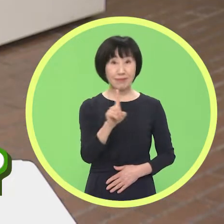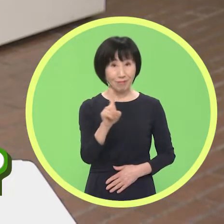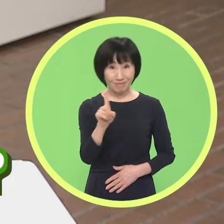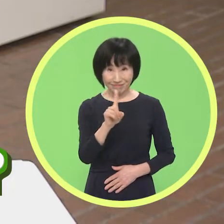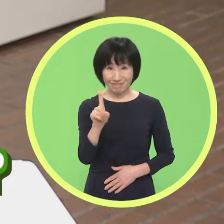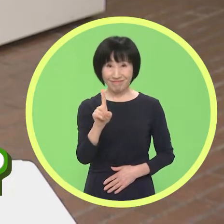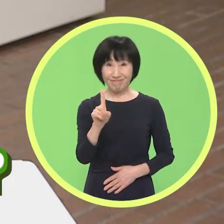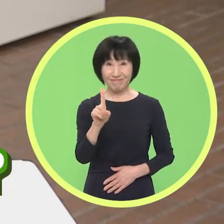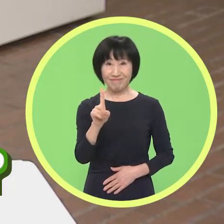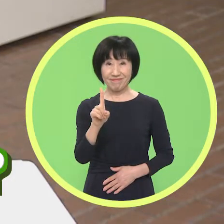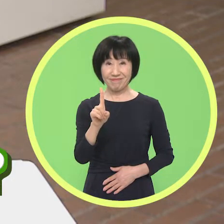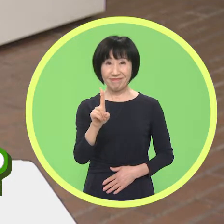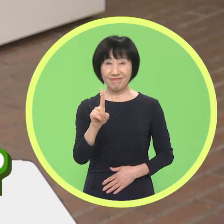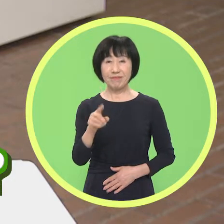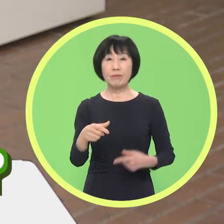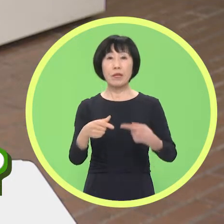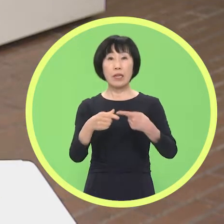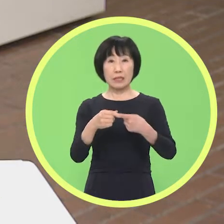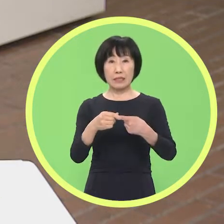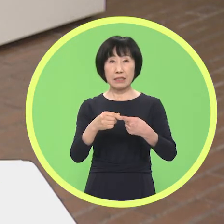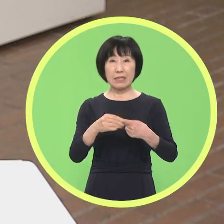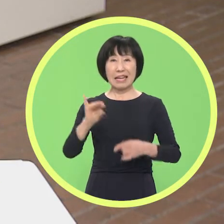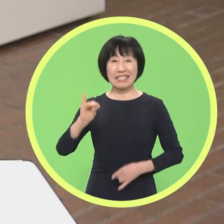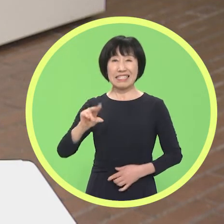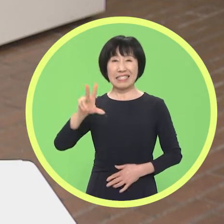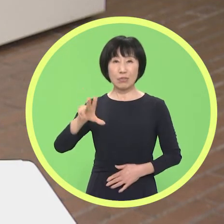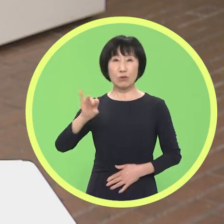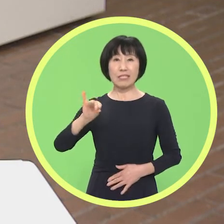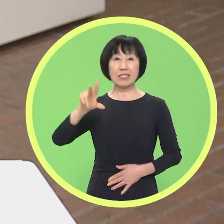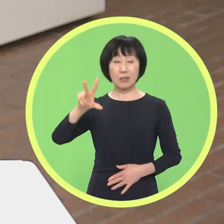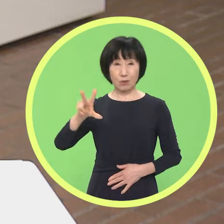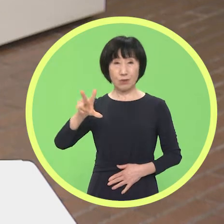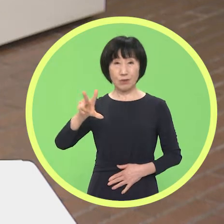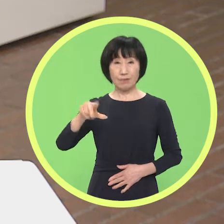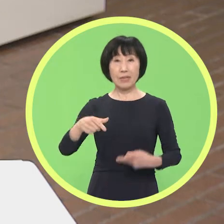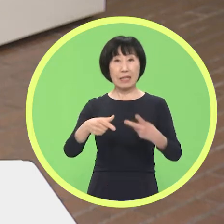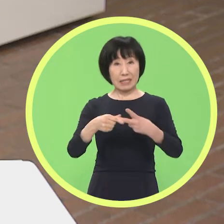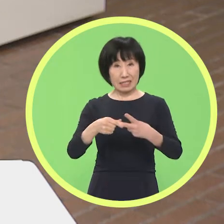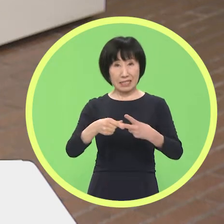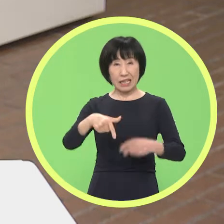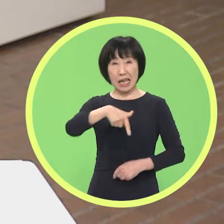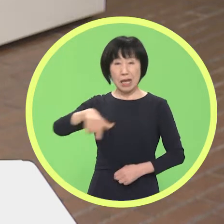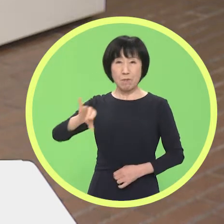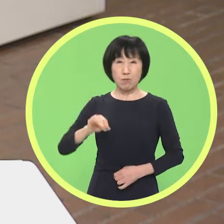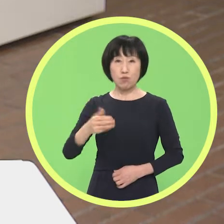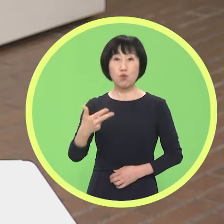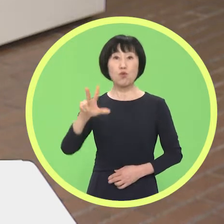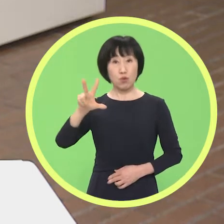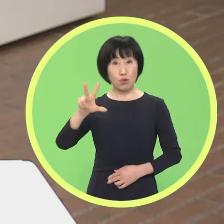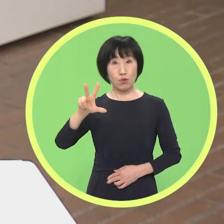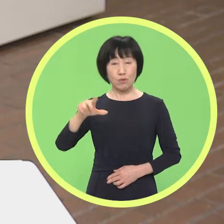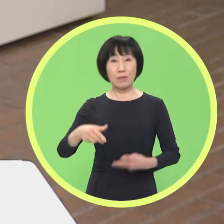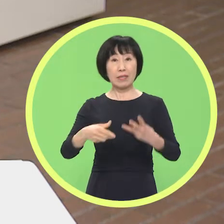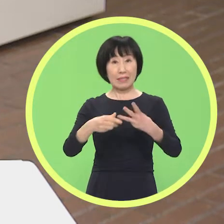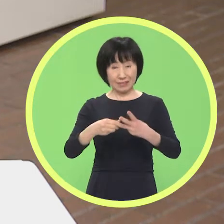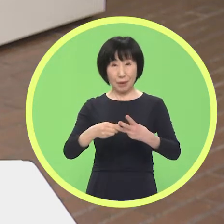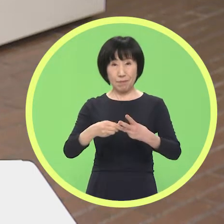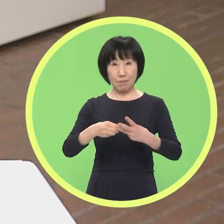前は何でしょうか？1チルチル、2ブック